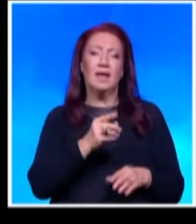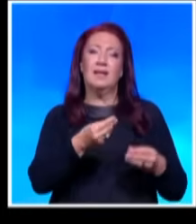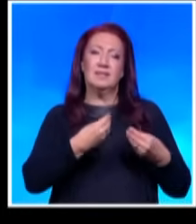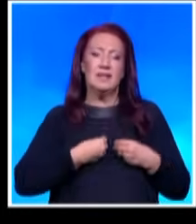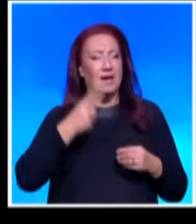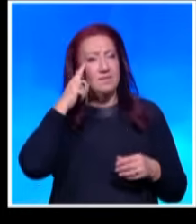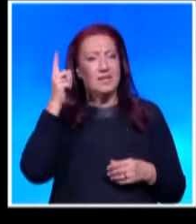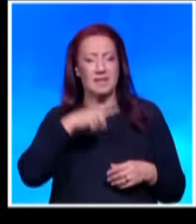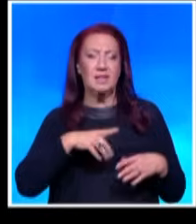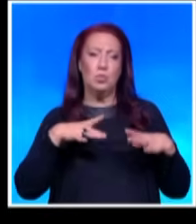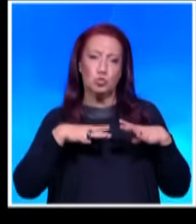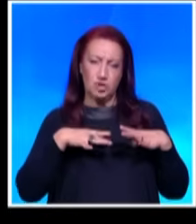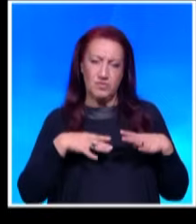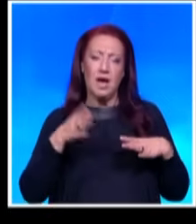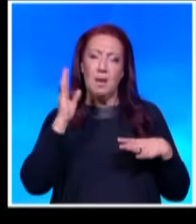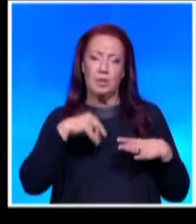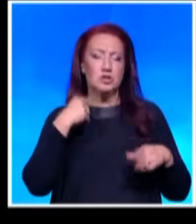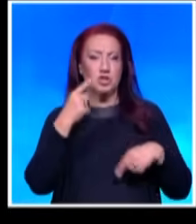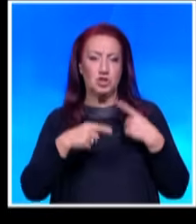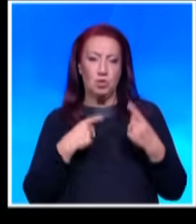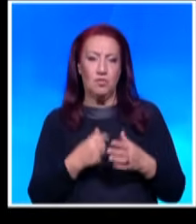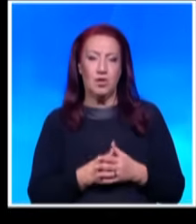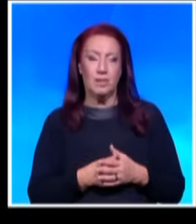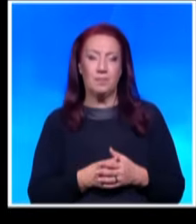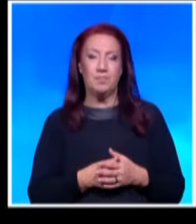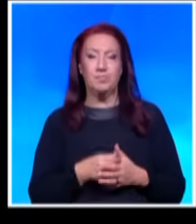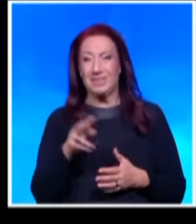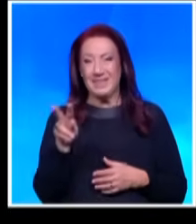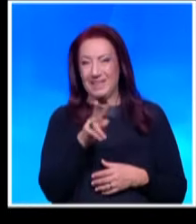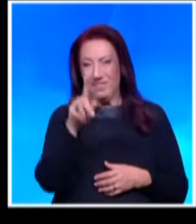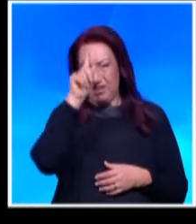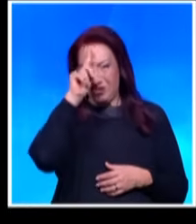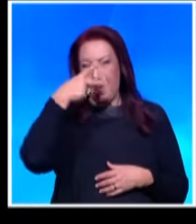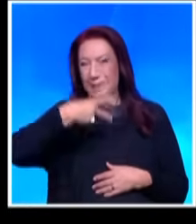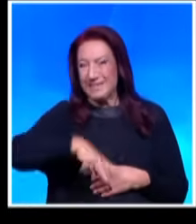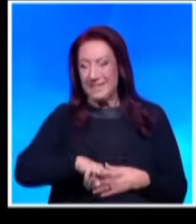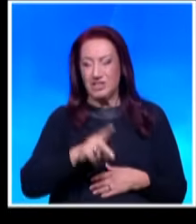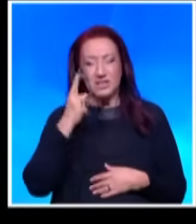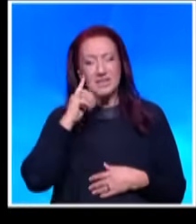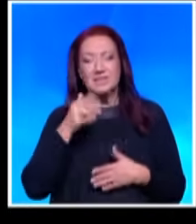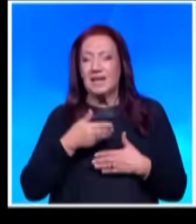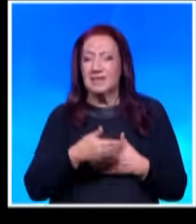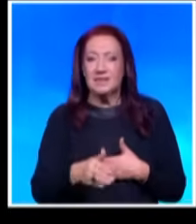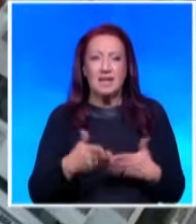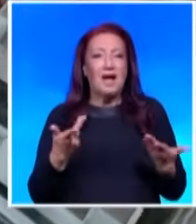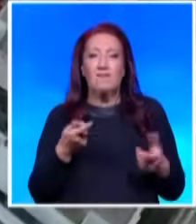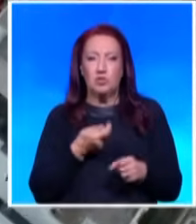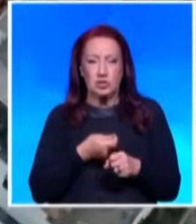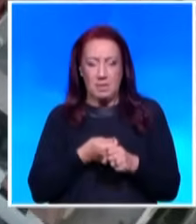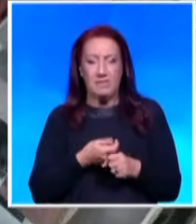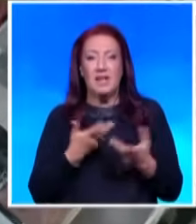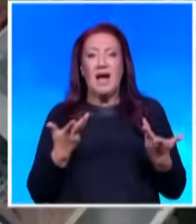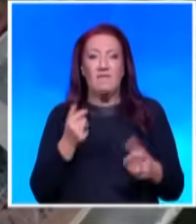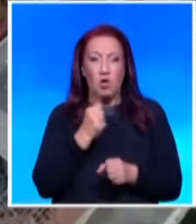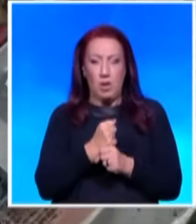и после ще говорим. Близначките казват, че не знаят как ще продължи живота им. Не знаят какво ще работят у нас, но и не